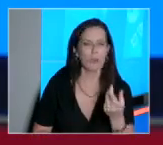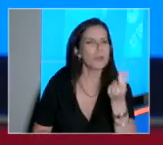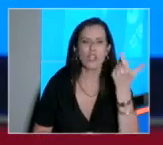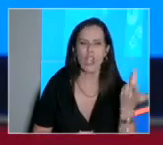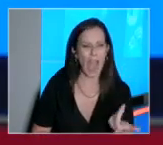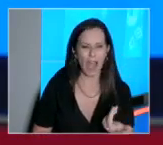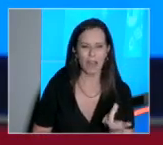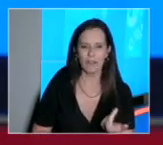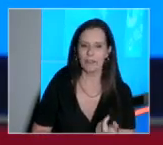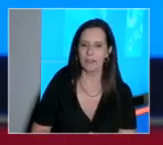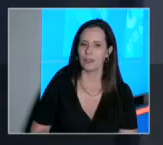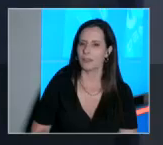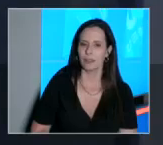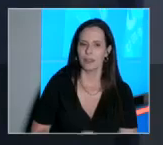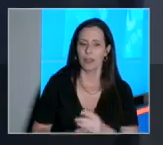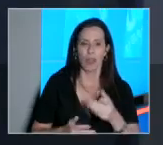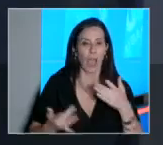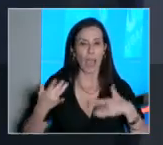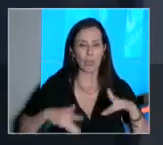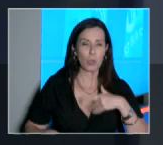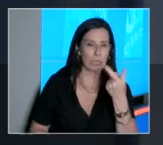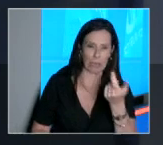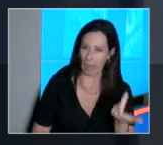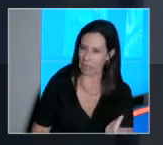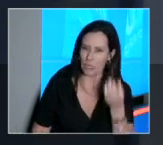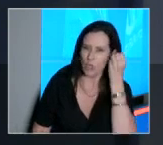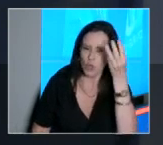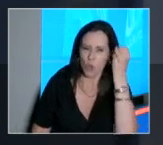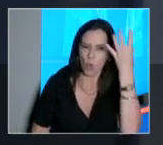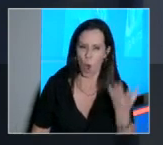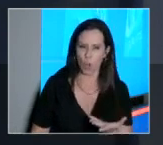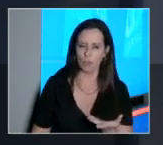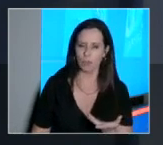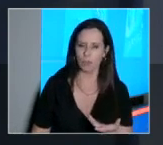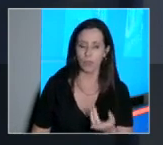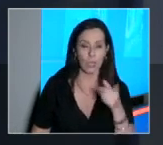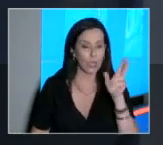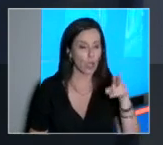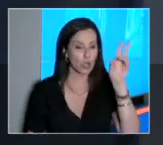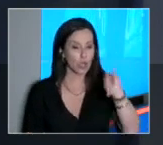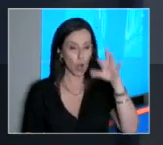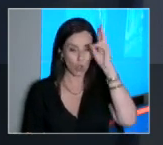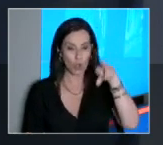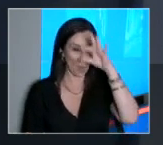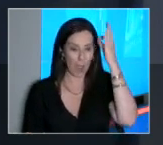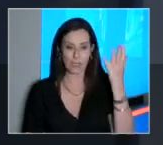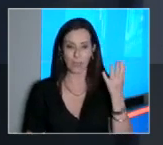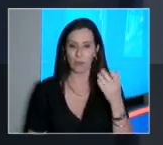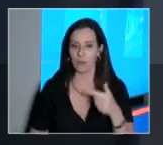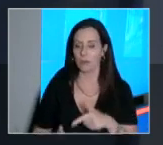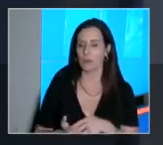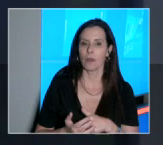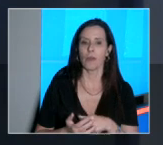בשנייה. כל התירוץ הזה של הכסף, זה שטיות. זה... שלום, מזל שהעדה...